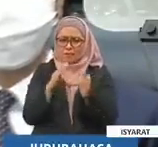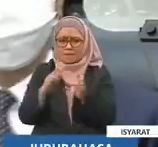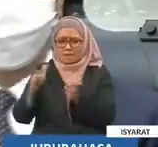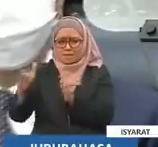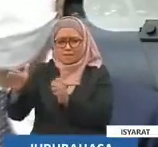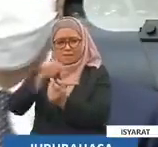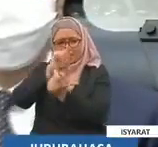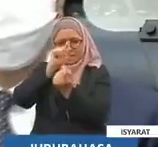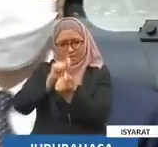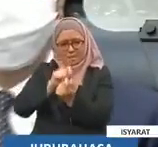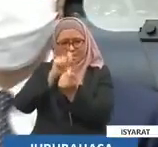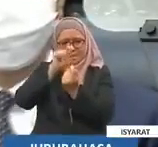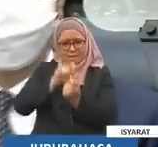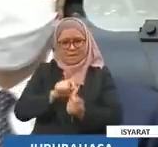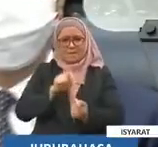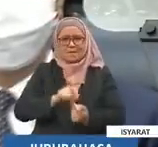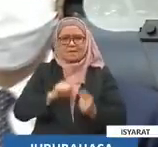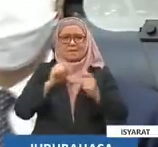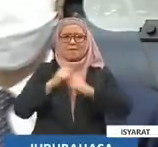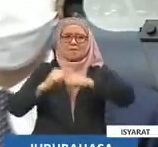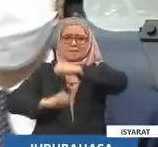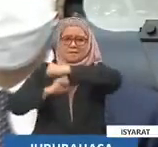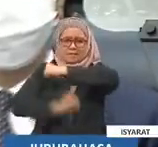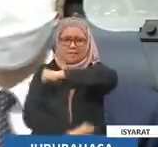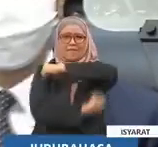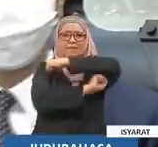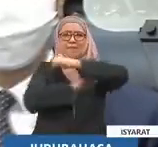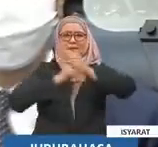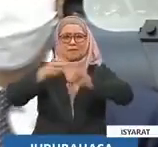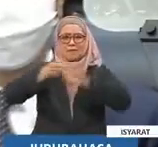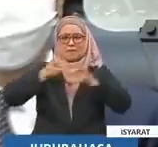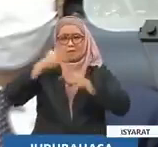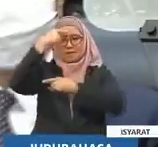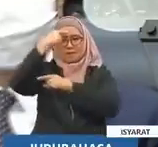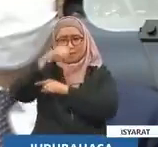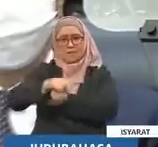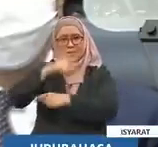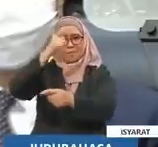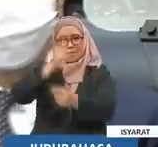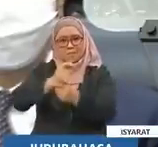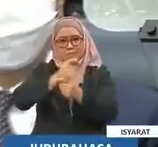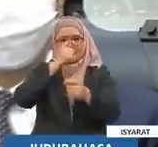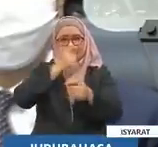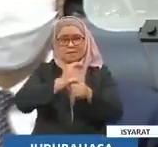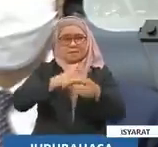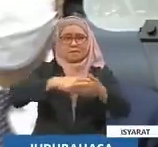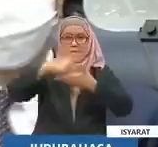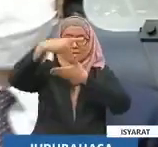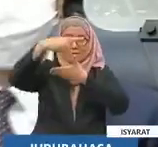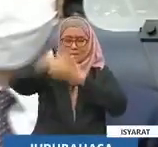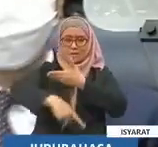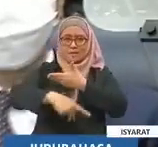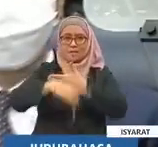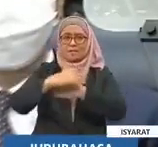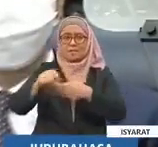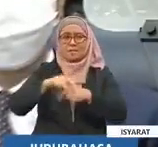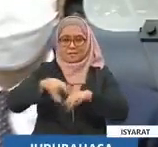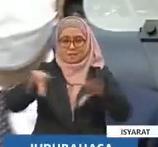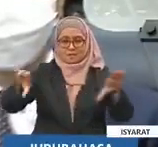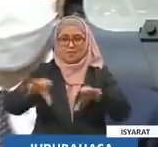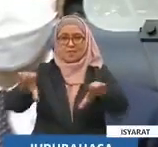strategi dan inisiatif dalam menentukan keutamaan program dan proyek yang dilaksanakan